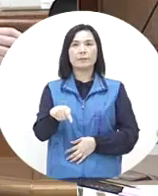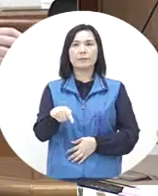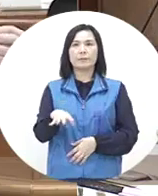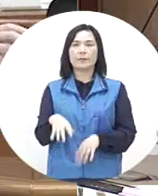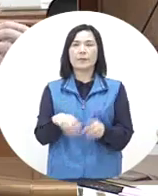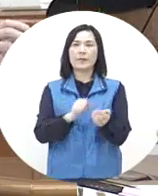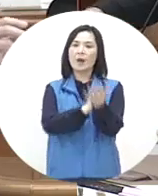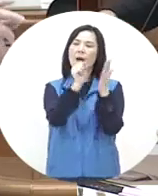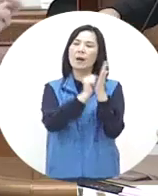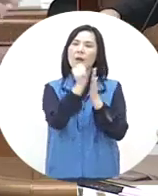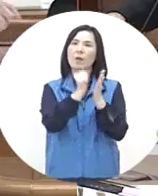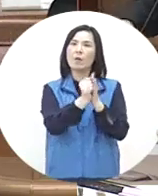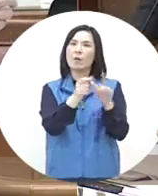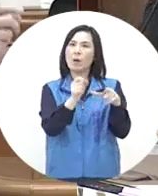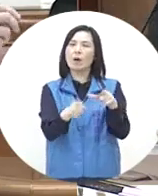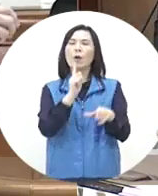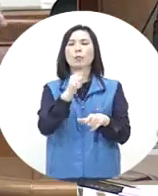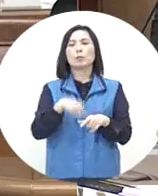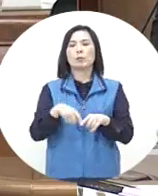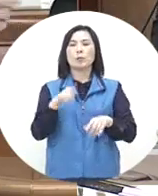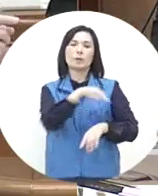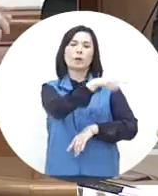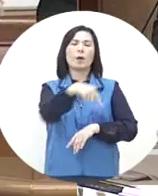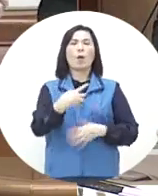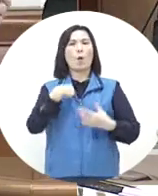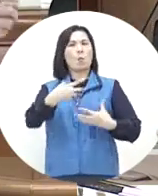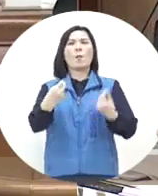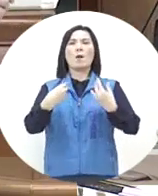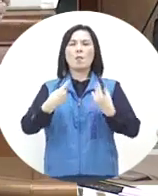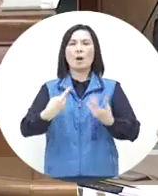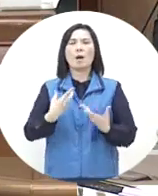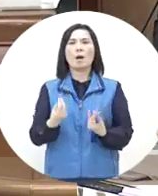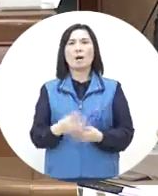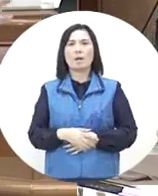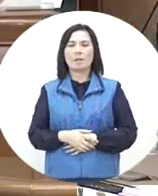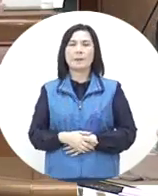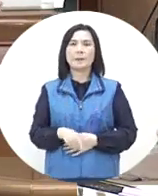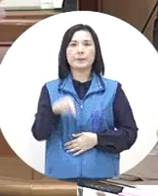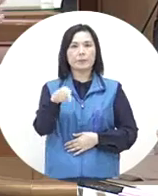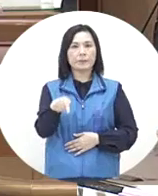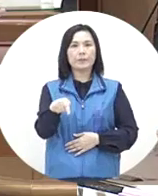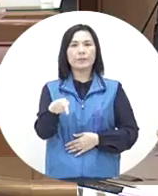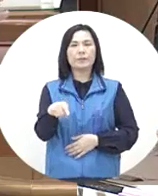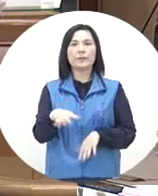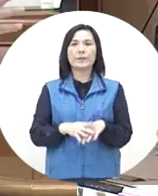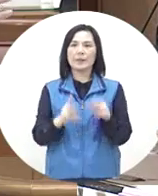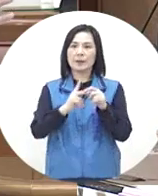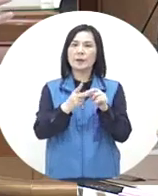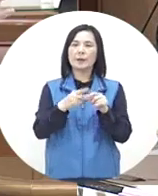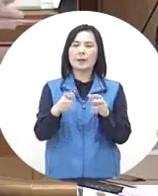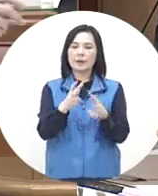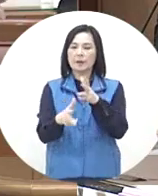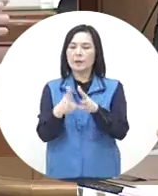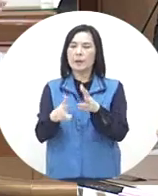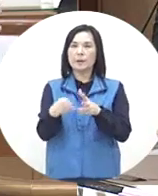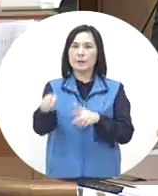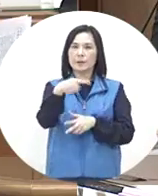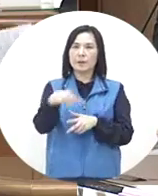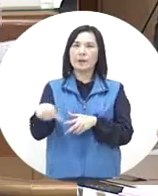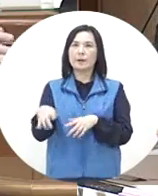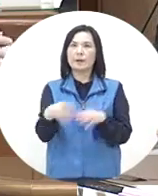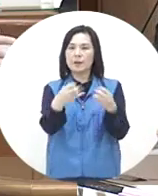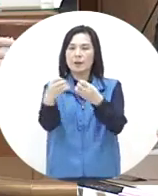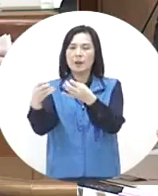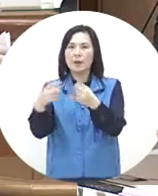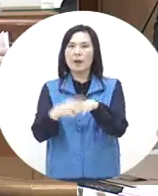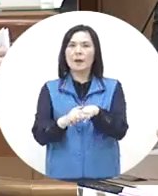们都没有排啦。 对，那面这个未来来讲，就刚才议员提到，就是包括跟那个相关的这个厂商的这边的协进会部来讲，我们后续会看大家怎